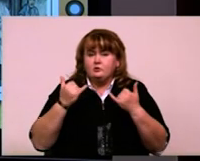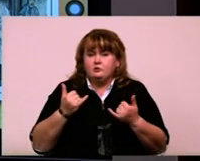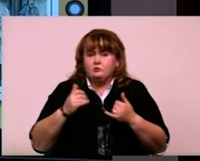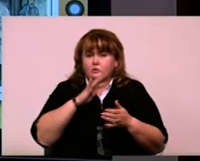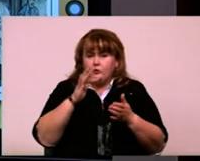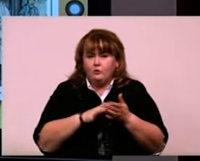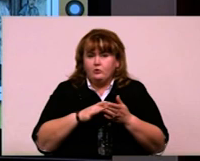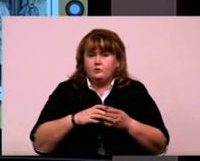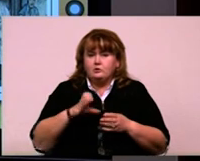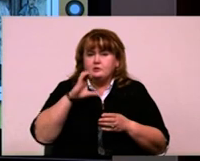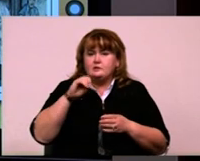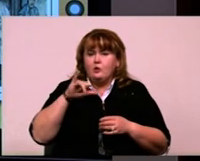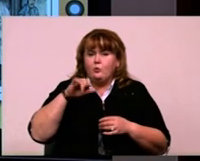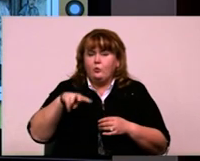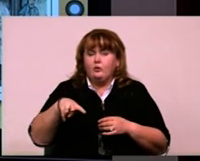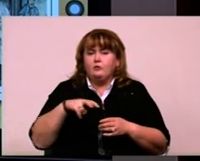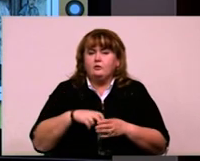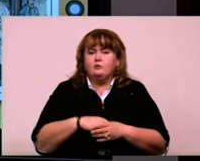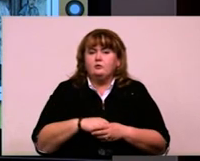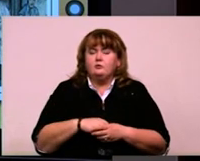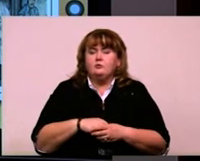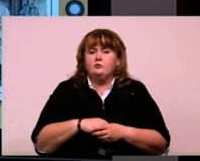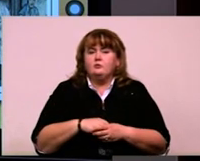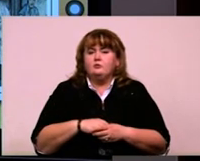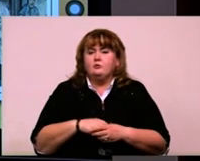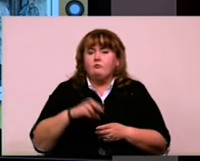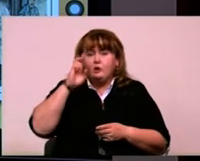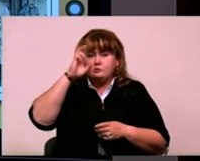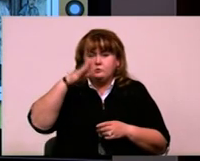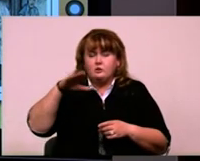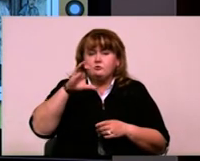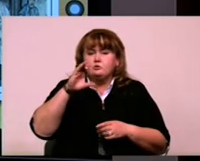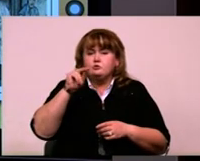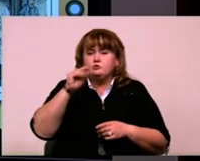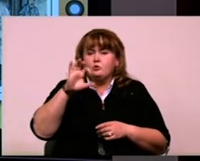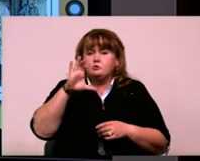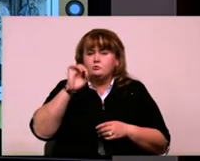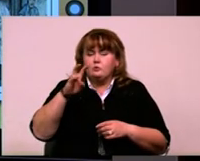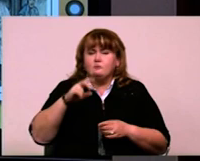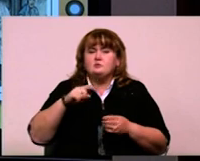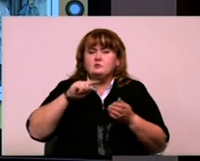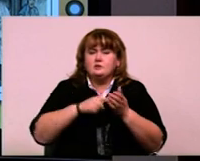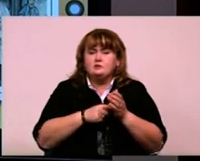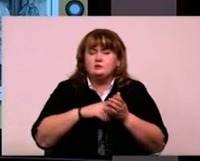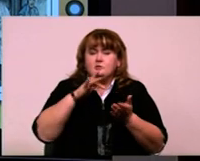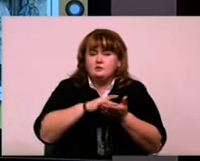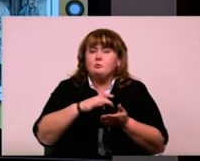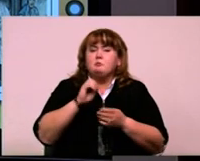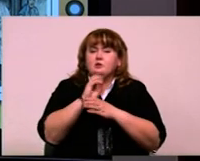это город Сеул. В государстве Чосон в середине 15